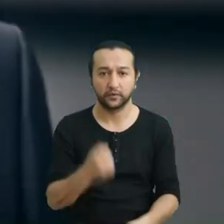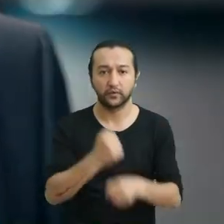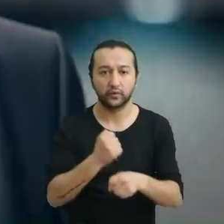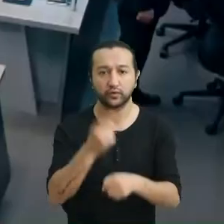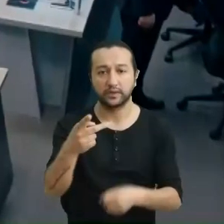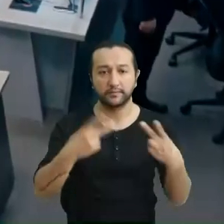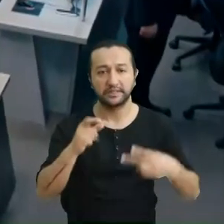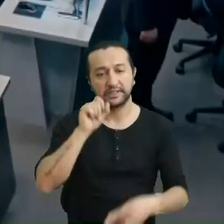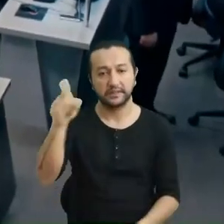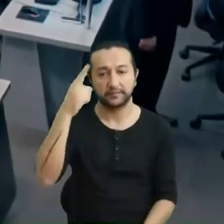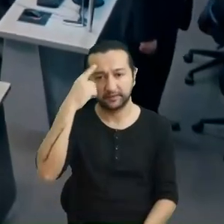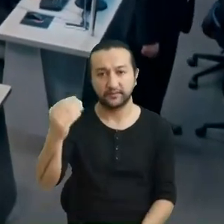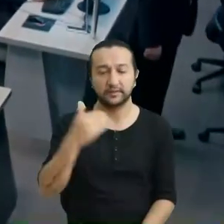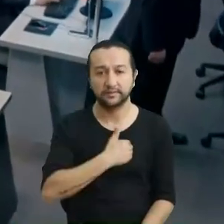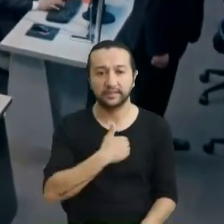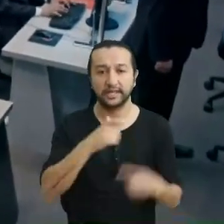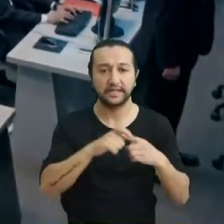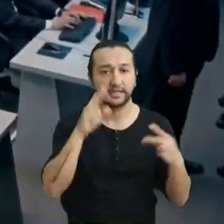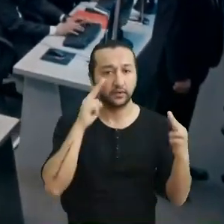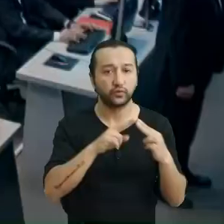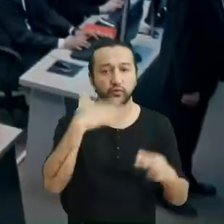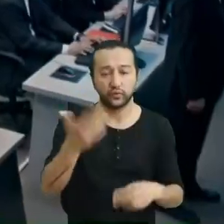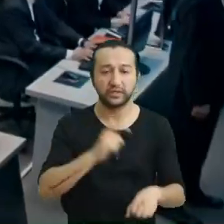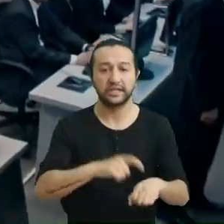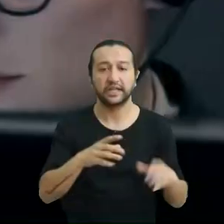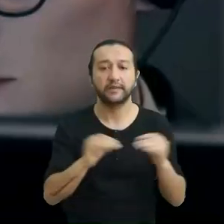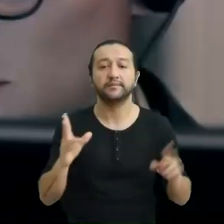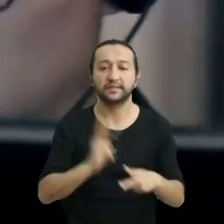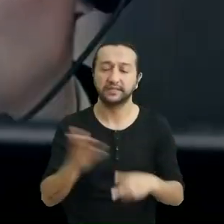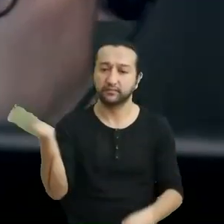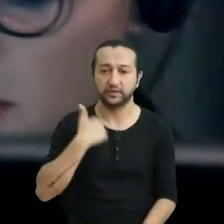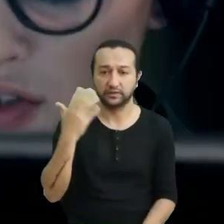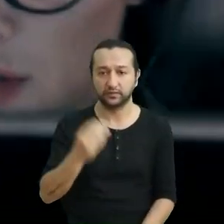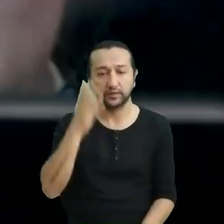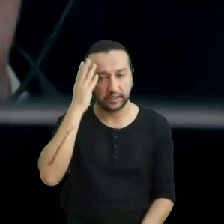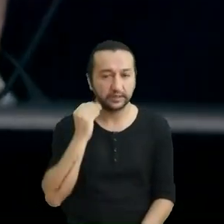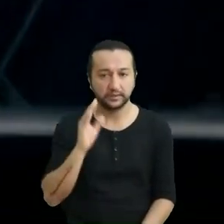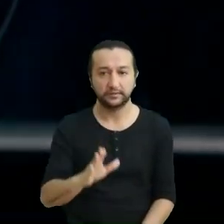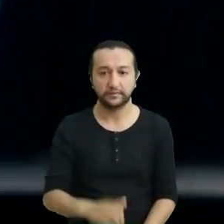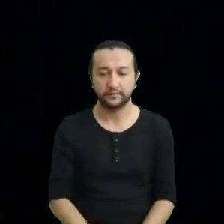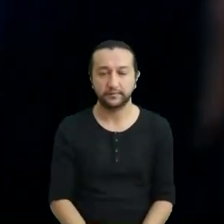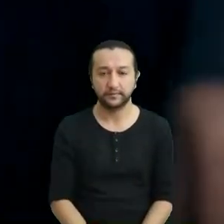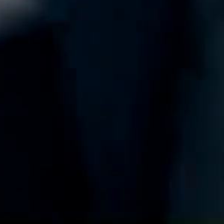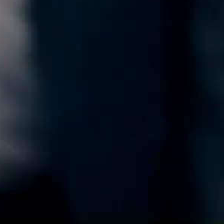Gökçe'ye de mesaj at. Esin'le görüştükten sonra oyalanmadan gelsin. Anlaşıldı.